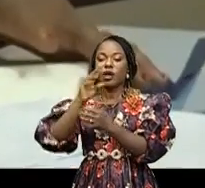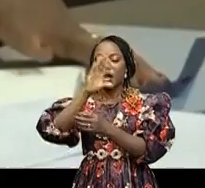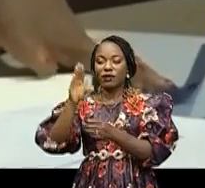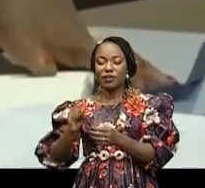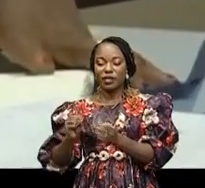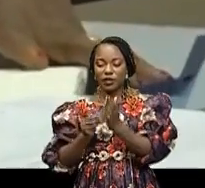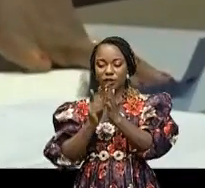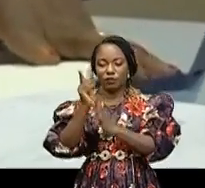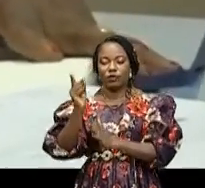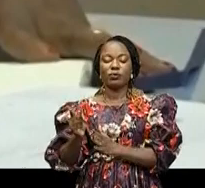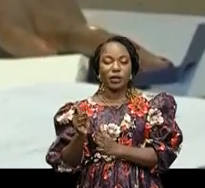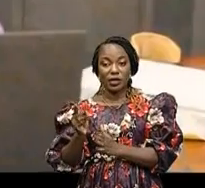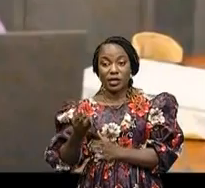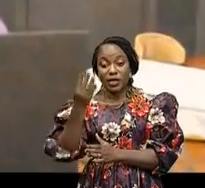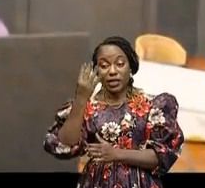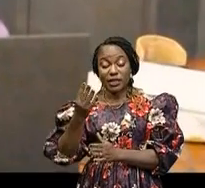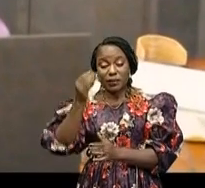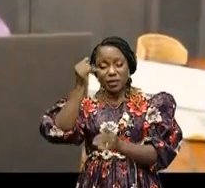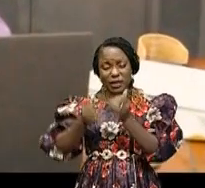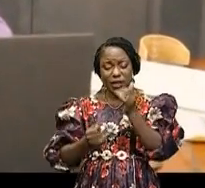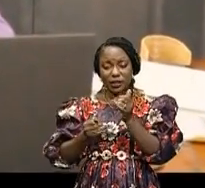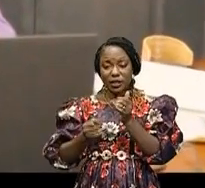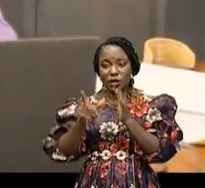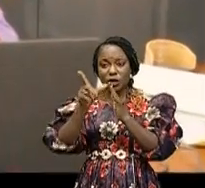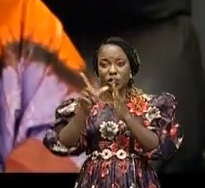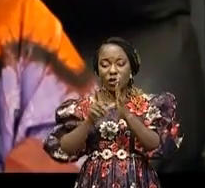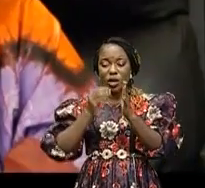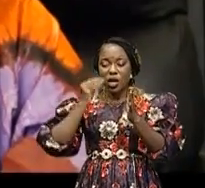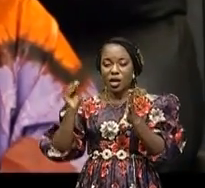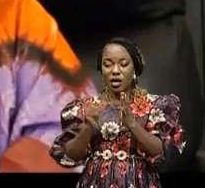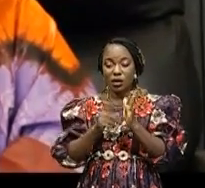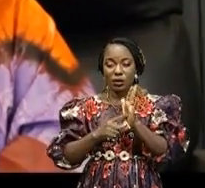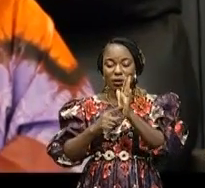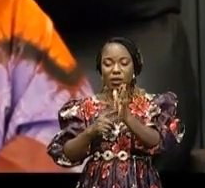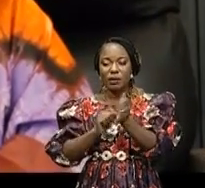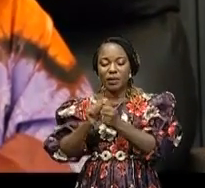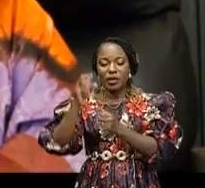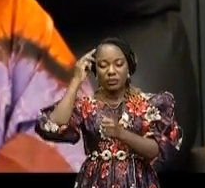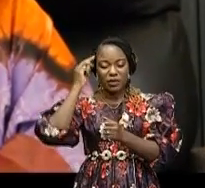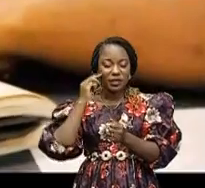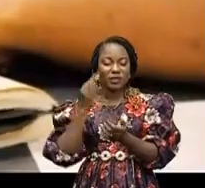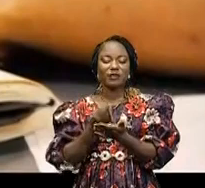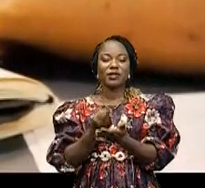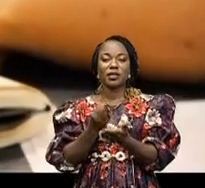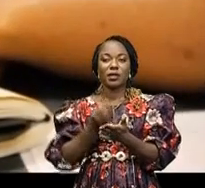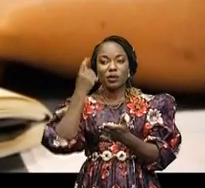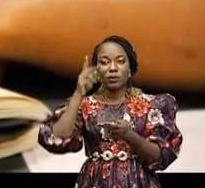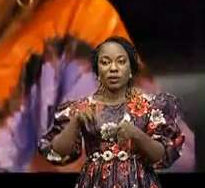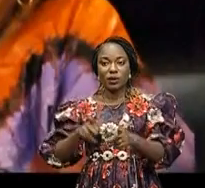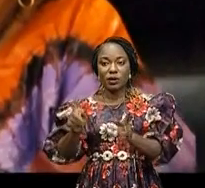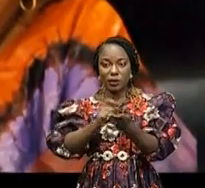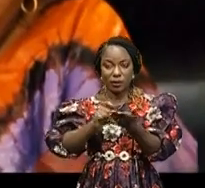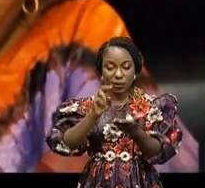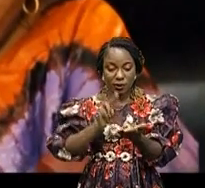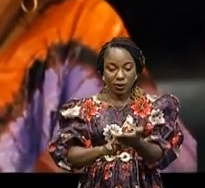développement. Le quatrième et dernier projet d'ordonnance-loi présenté par le ministre des Finances a concerné l'autorisation de